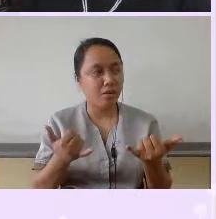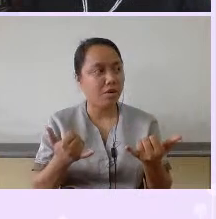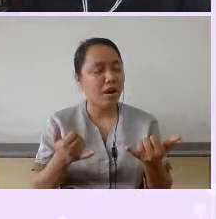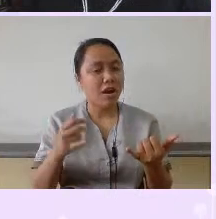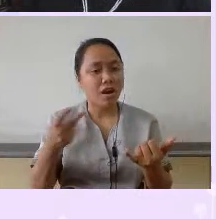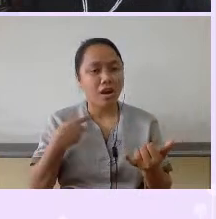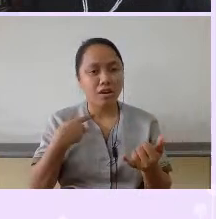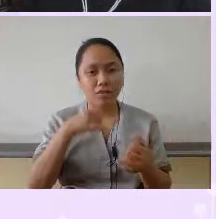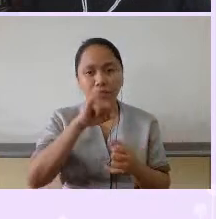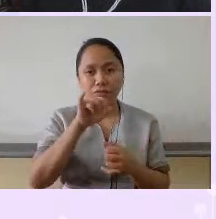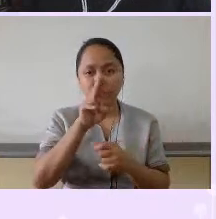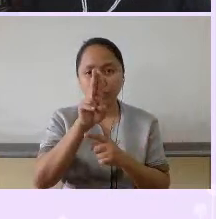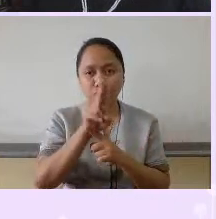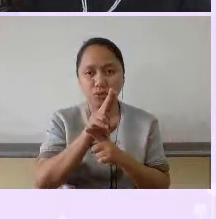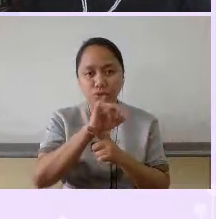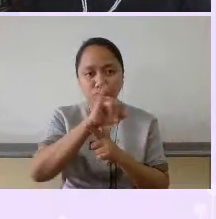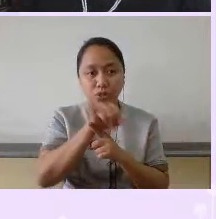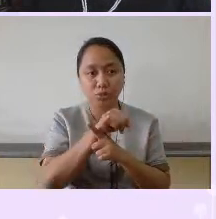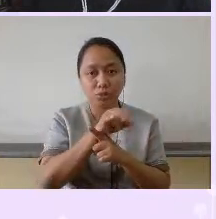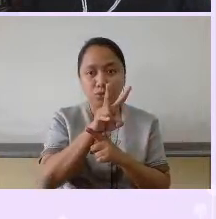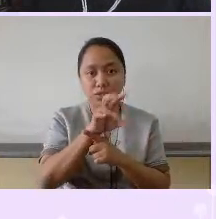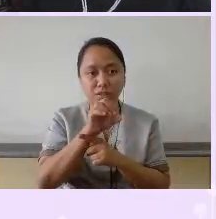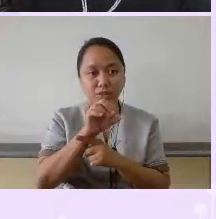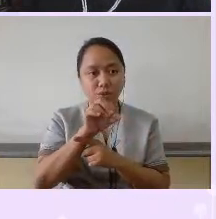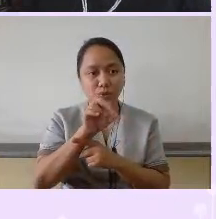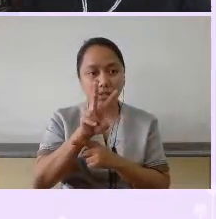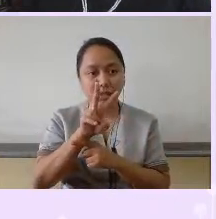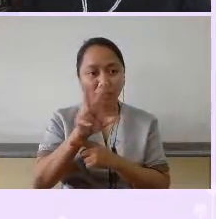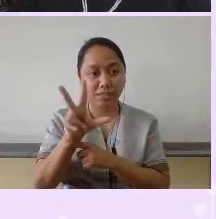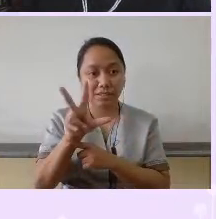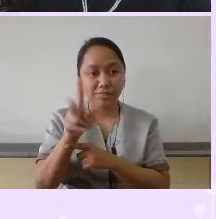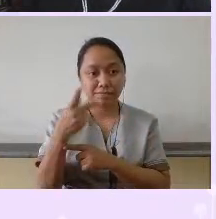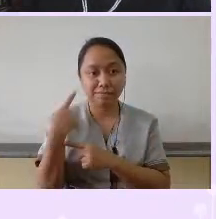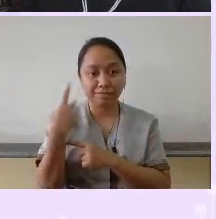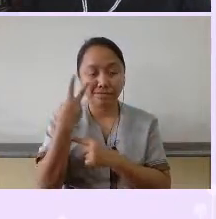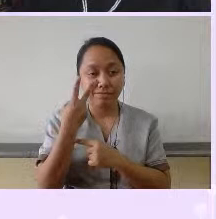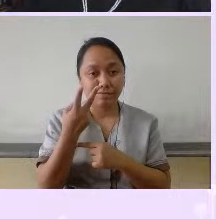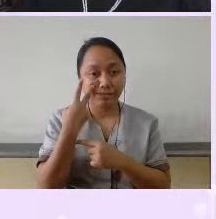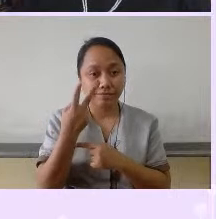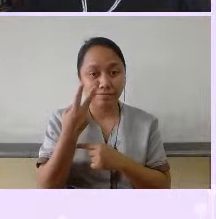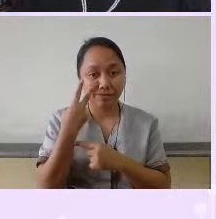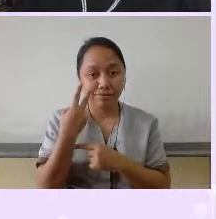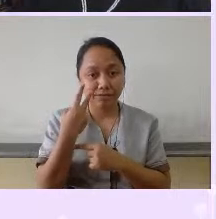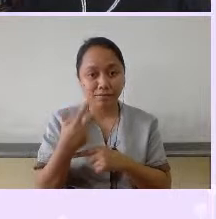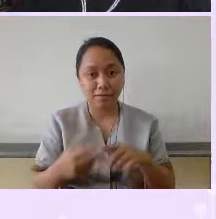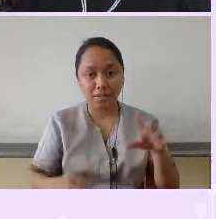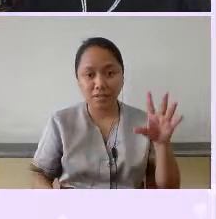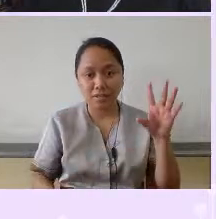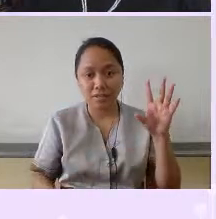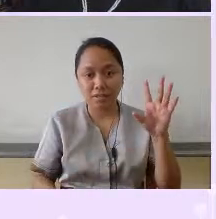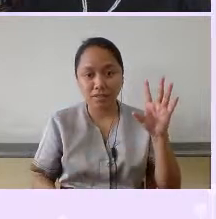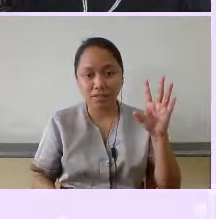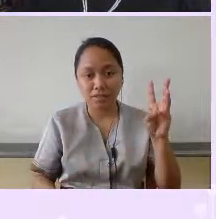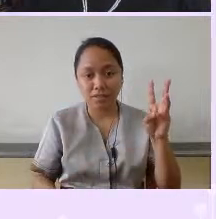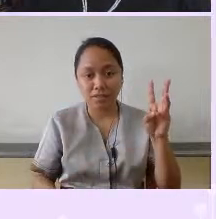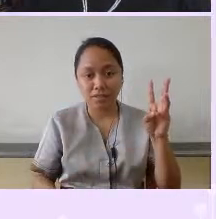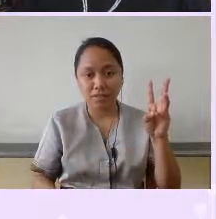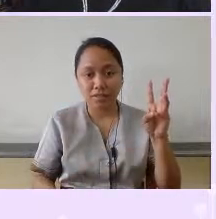January 2023, meron na tayong enrollees na 6.6